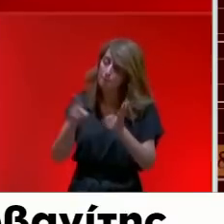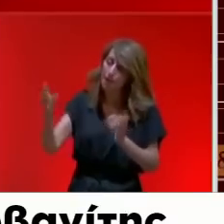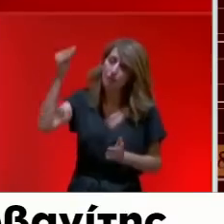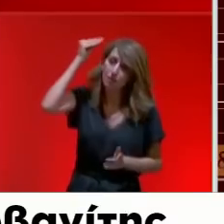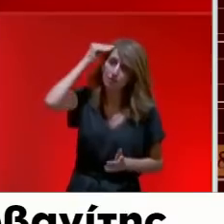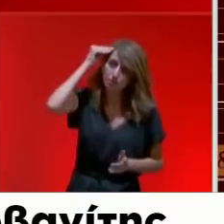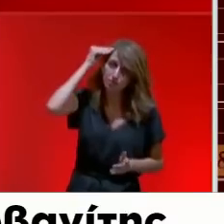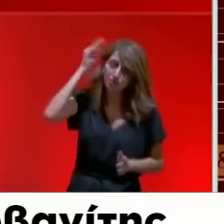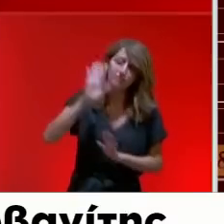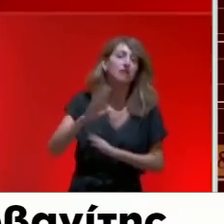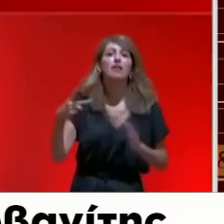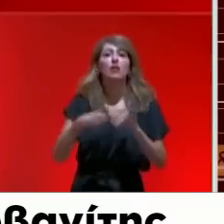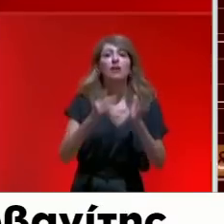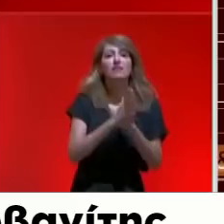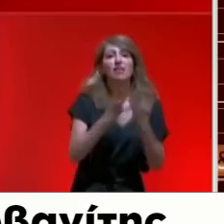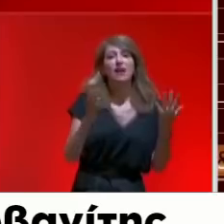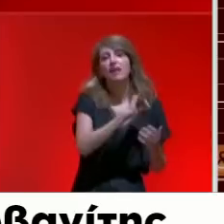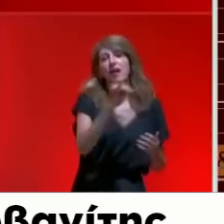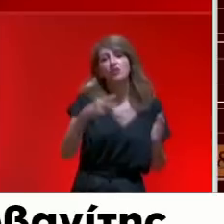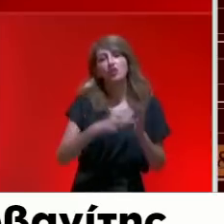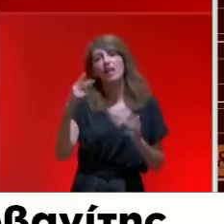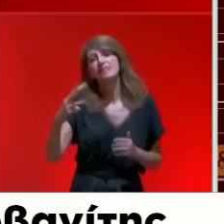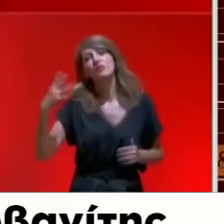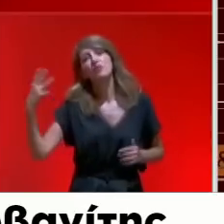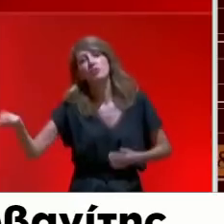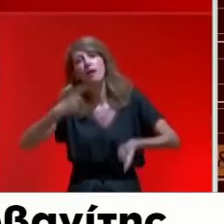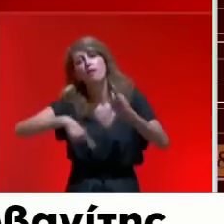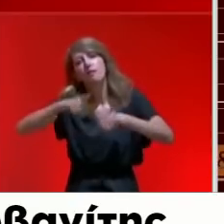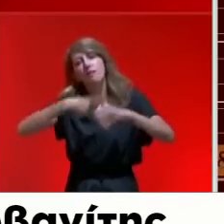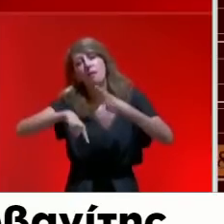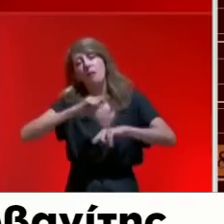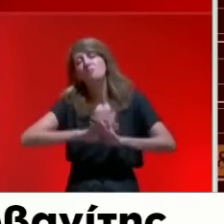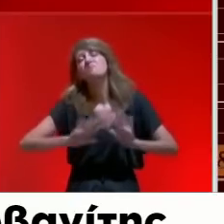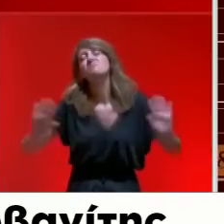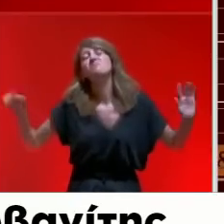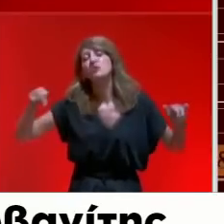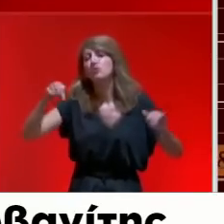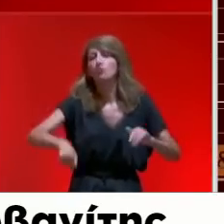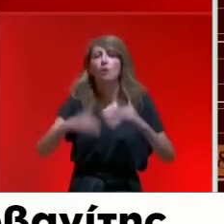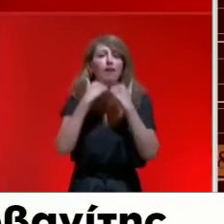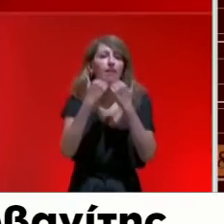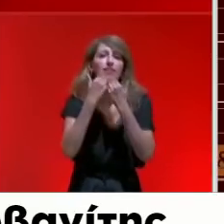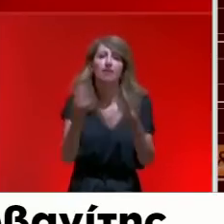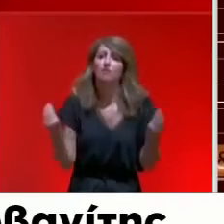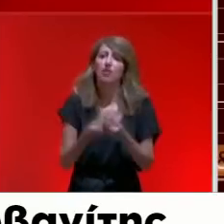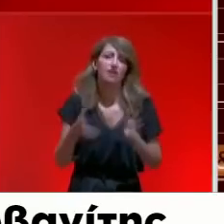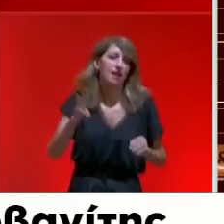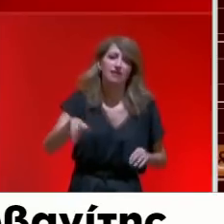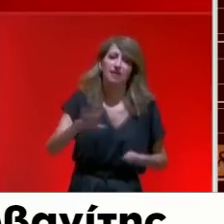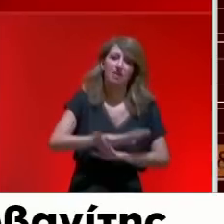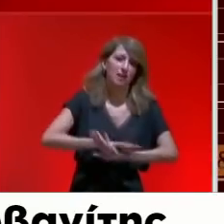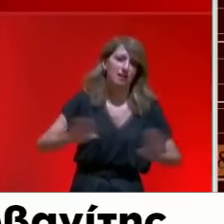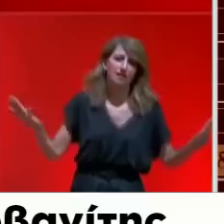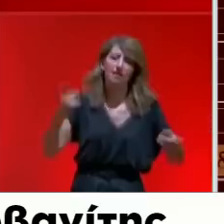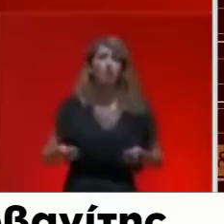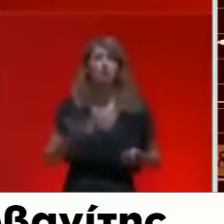με ενόχλησε, αν είναι δυνατόν, ένας άνθρωπος ο οποίος νέος θεωρεί ότι μπορεί να ηγηθεί ενός κόμματος, συγκεκριμένου κόμματος